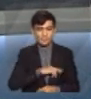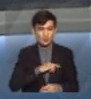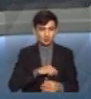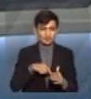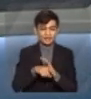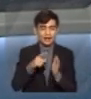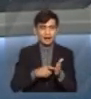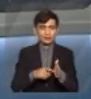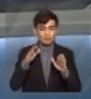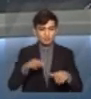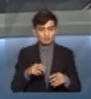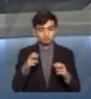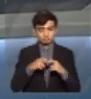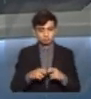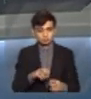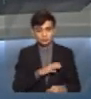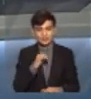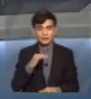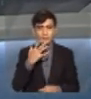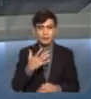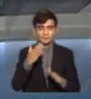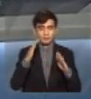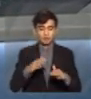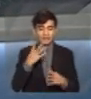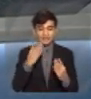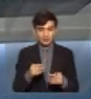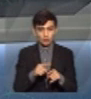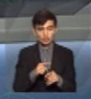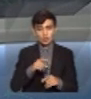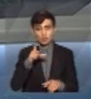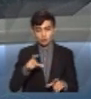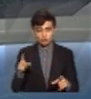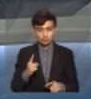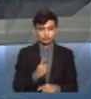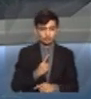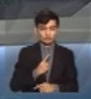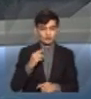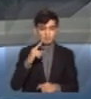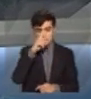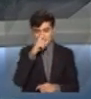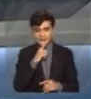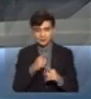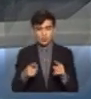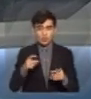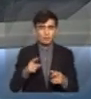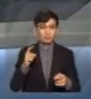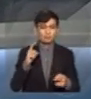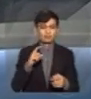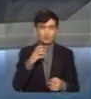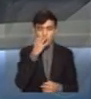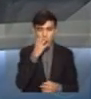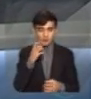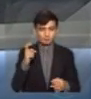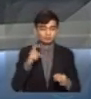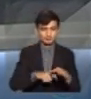предприятий в Караганды. Выяснилось, что вместо 5 положенных дней люди месяцами ждут технические условия на подключение тепла.